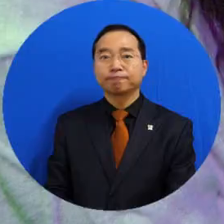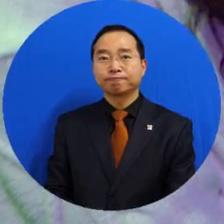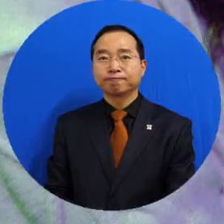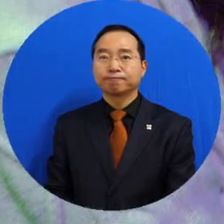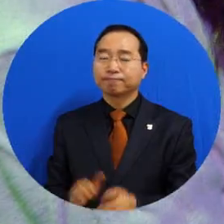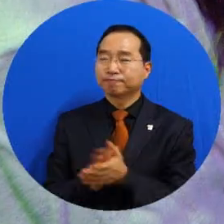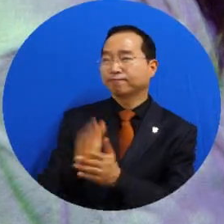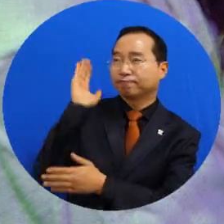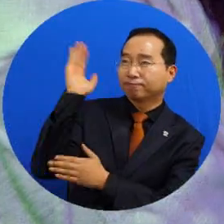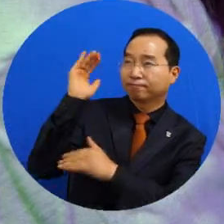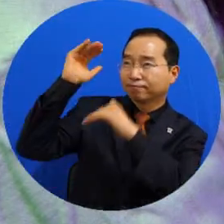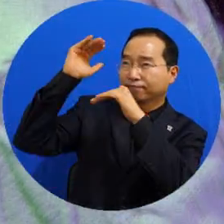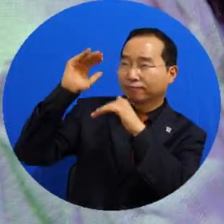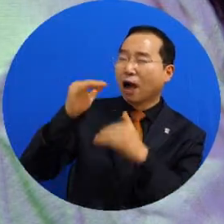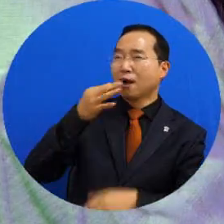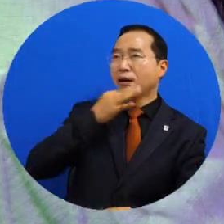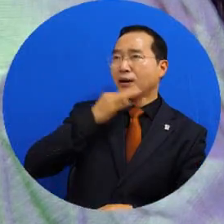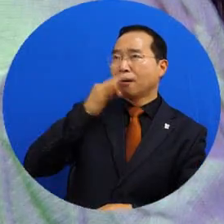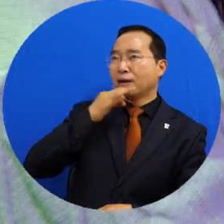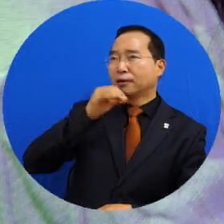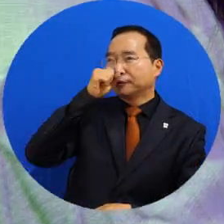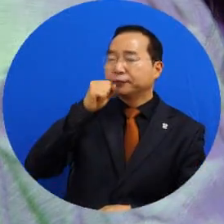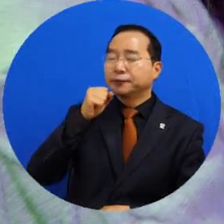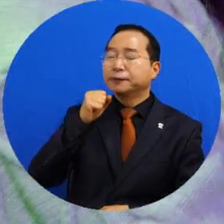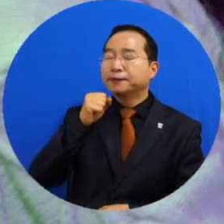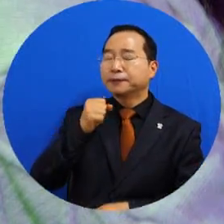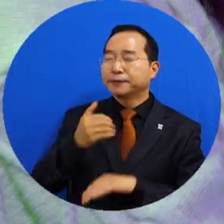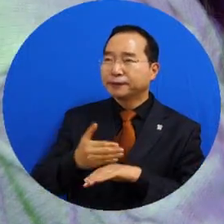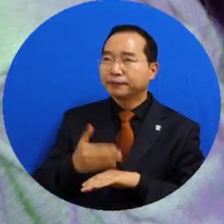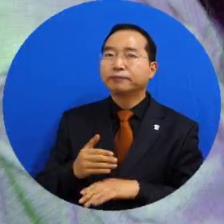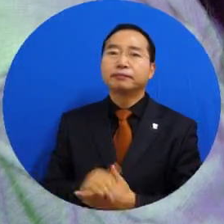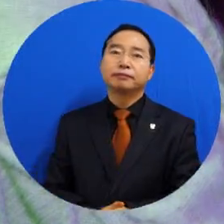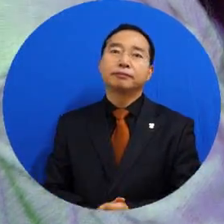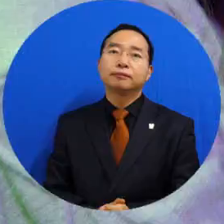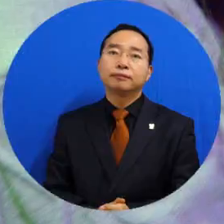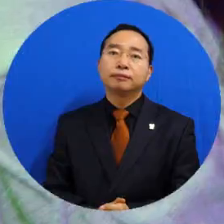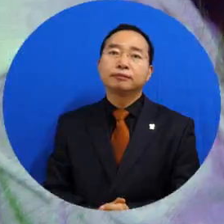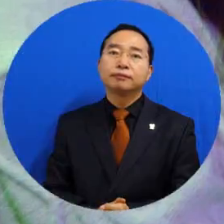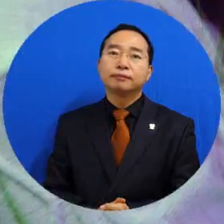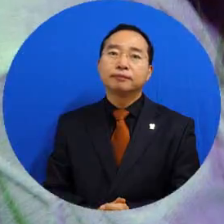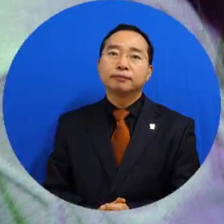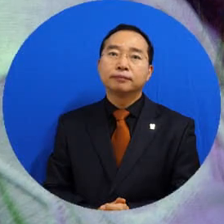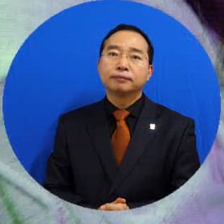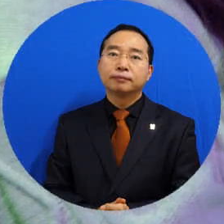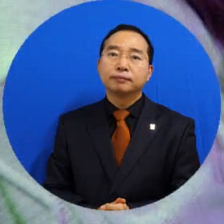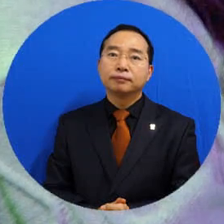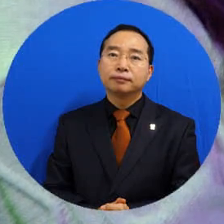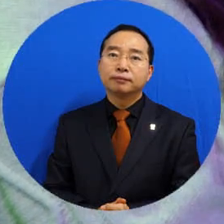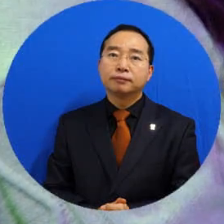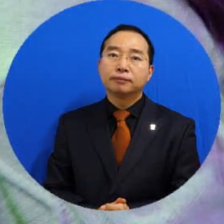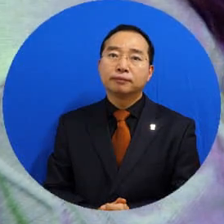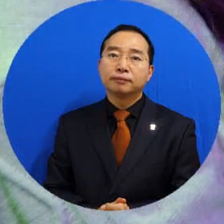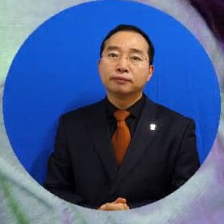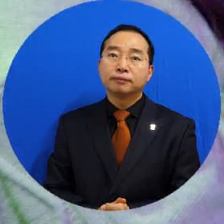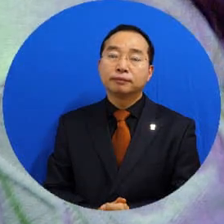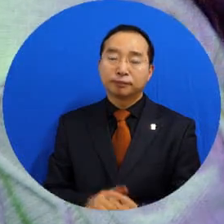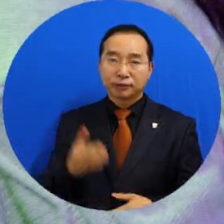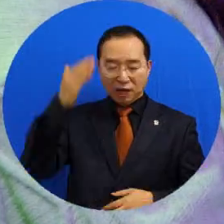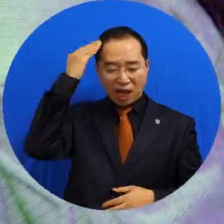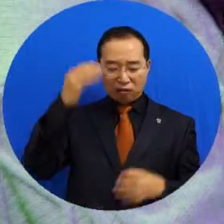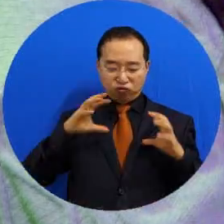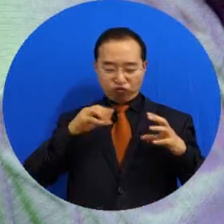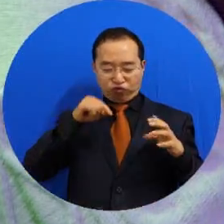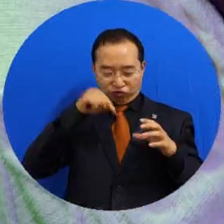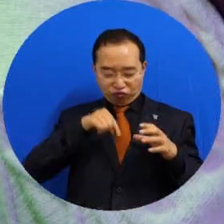강연 정말 유익한 강연이었던 것 같고 정말 잘 들었습니다. 이렇게 저희가